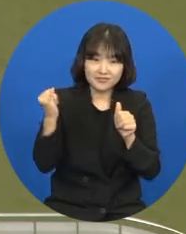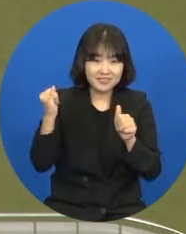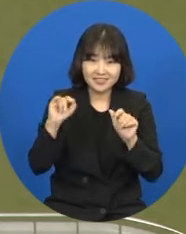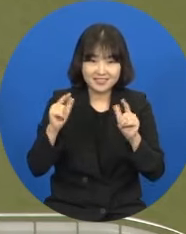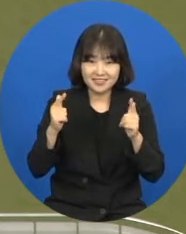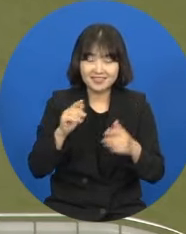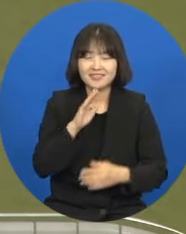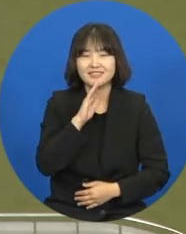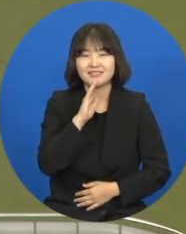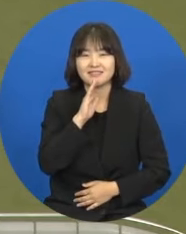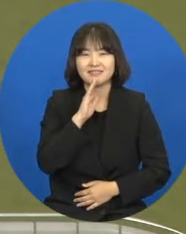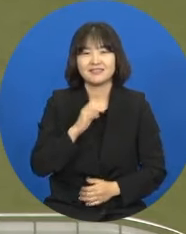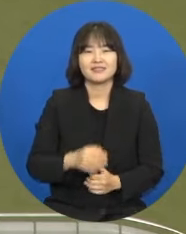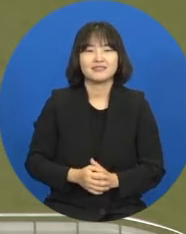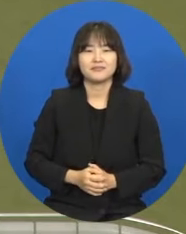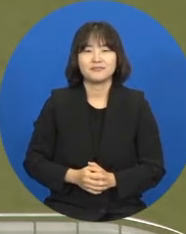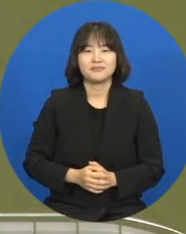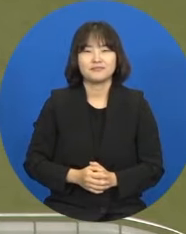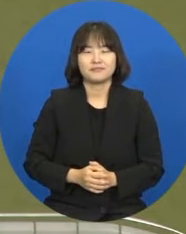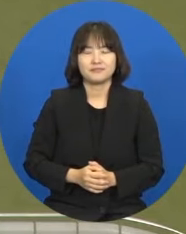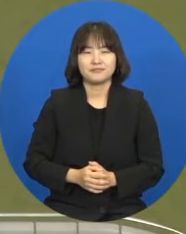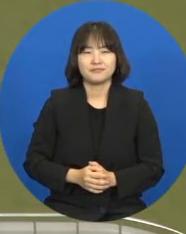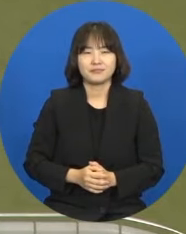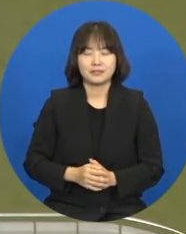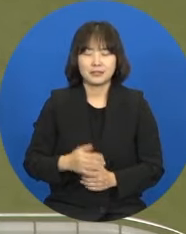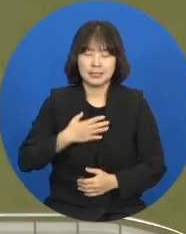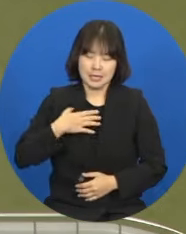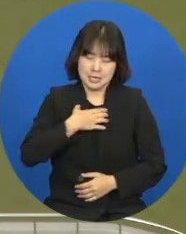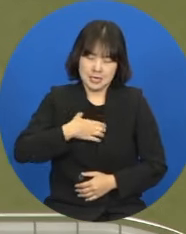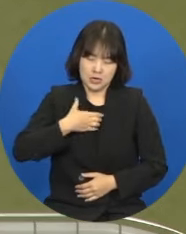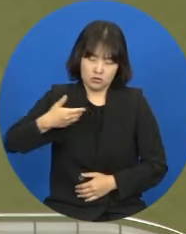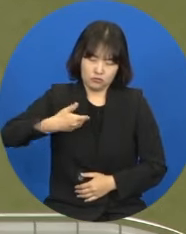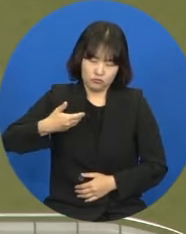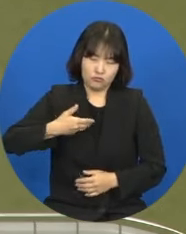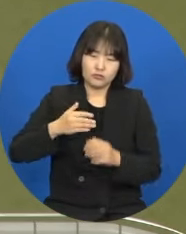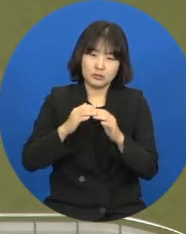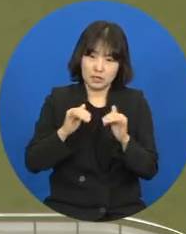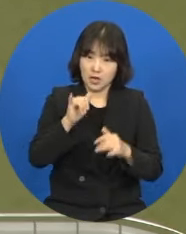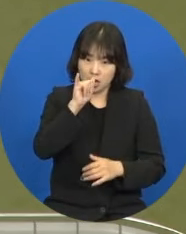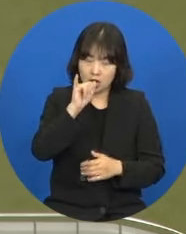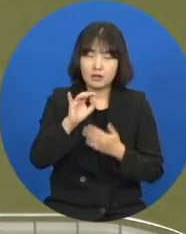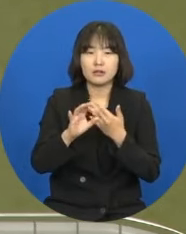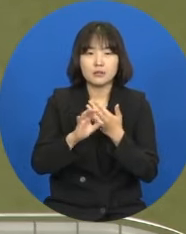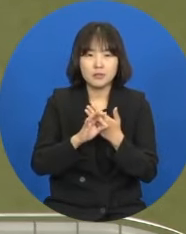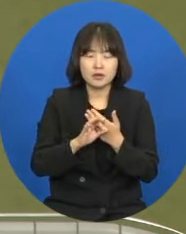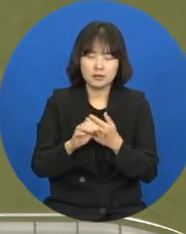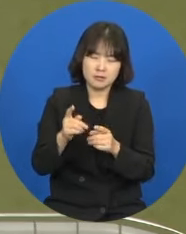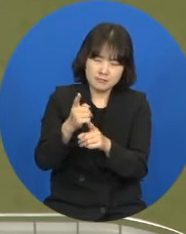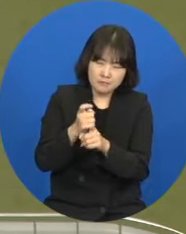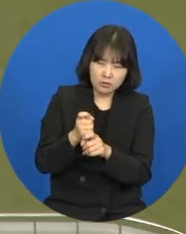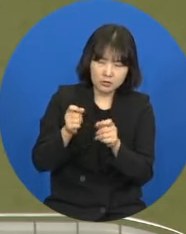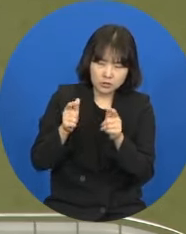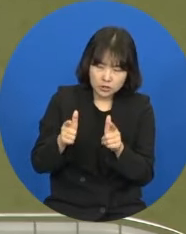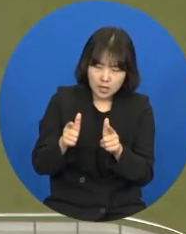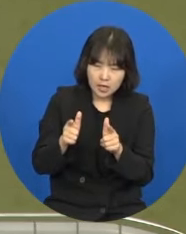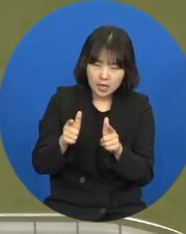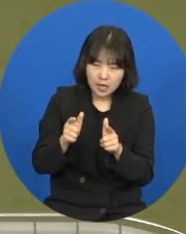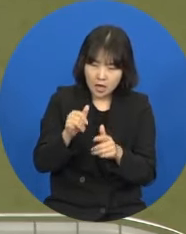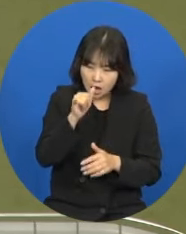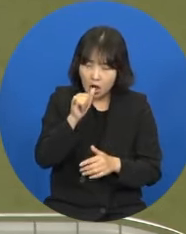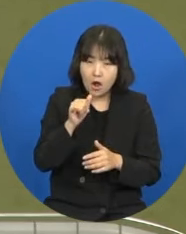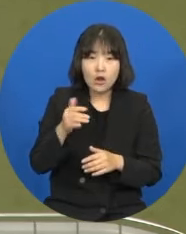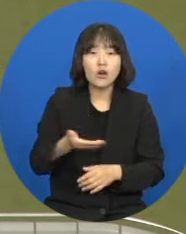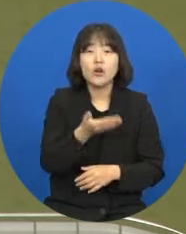아 그런 분이 계실 때 그런 분에게 좀 그 복수할 수 있는 기회가 주어진다고 했을 때